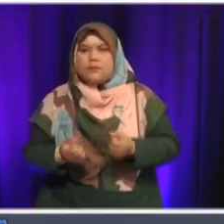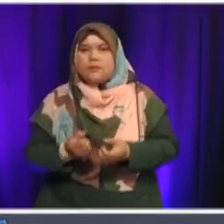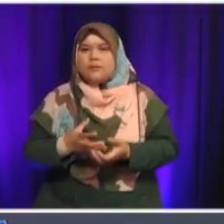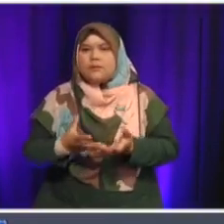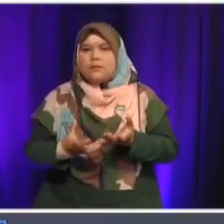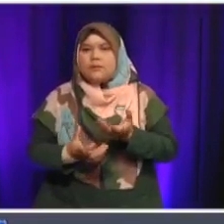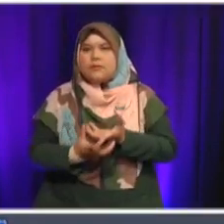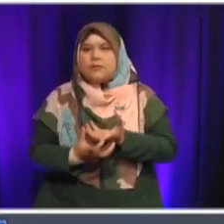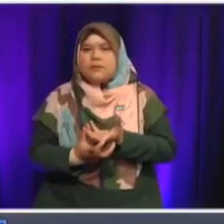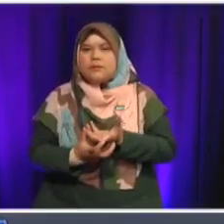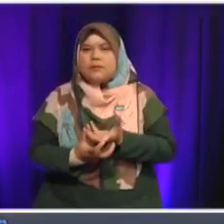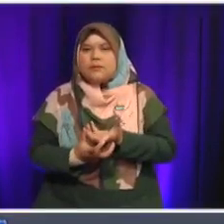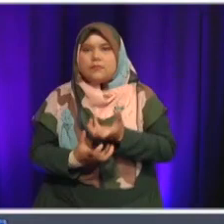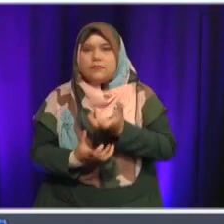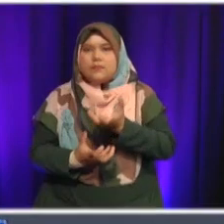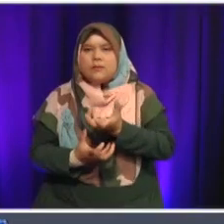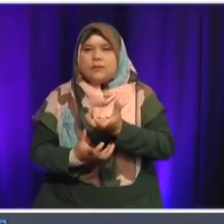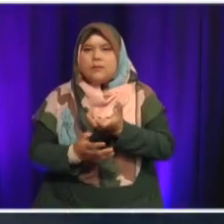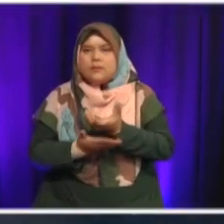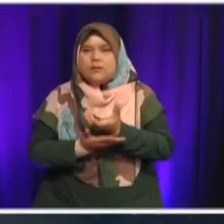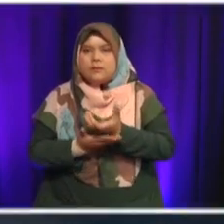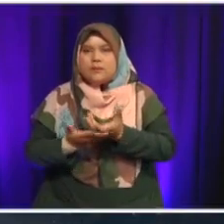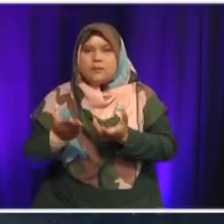ataupun nampak bersih